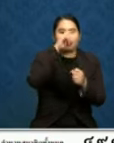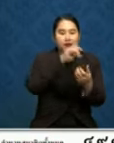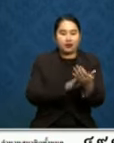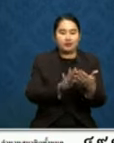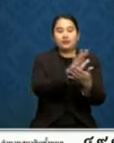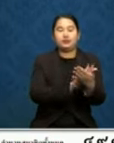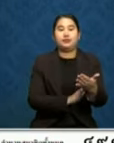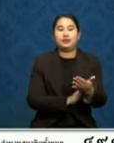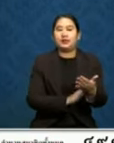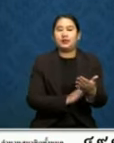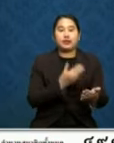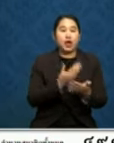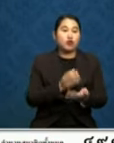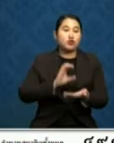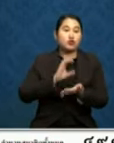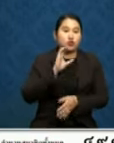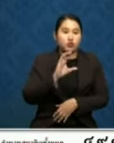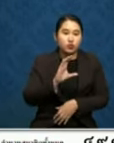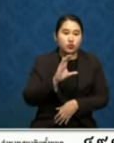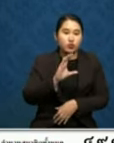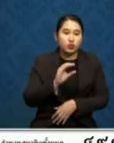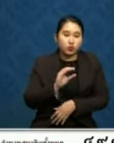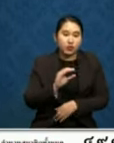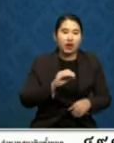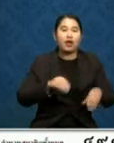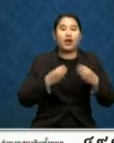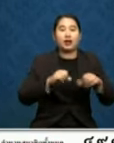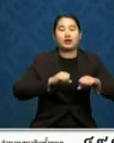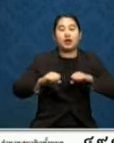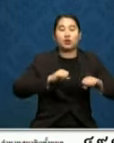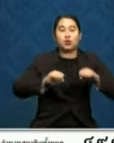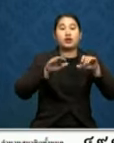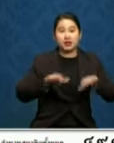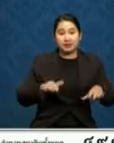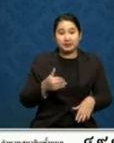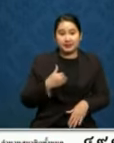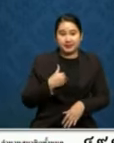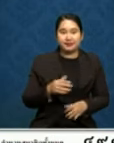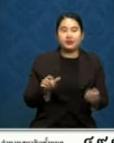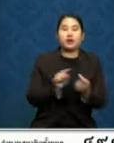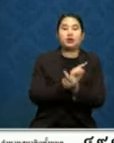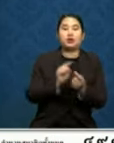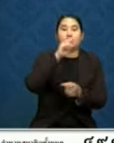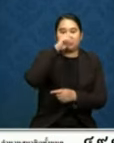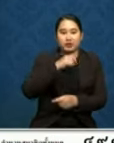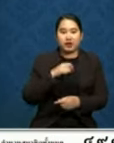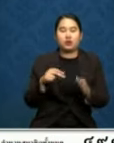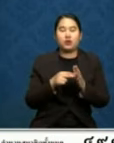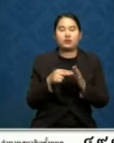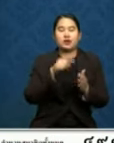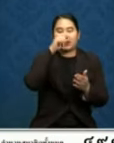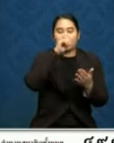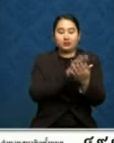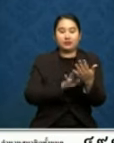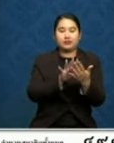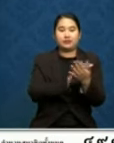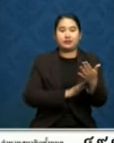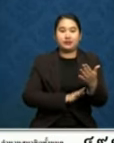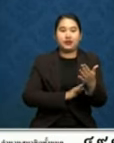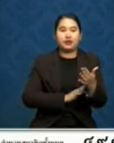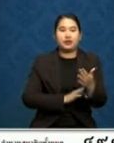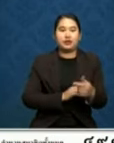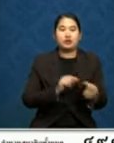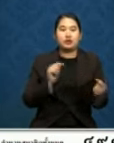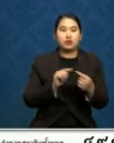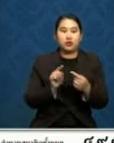ที่จะลงทุนกับเด็กและเยาวชนจริงหรือไม่นะคะสังคมไทยจะเป็นประเทศที่ผลิตโรงง